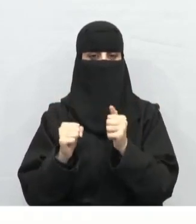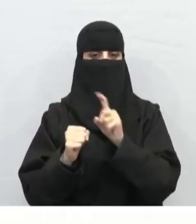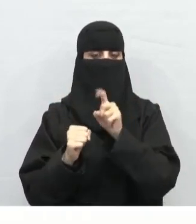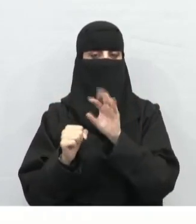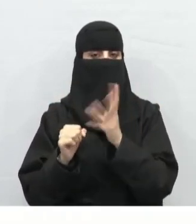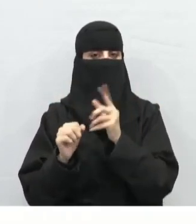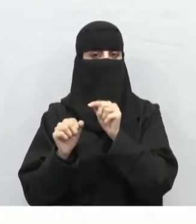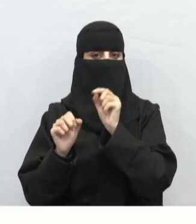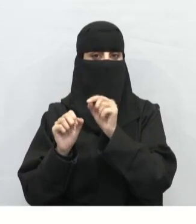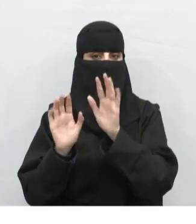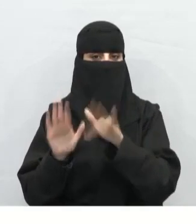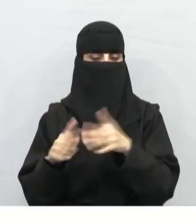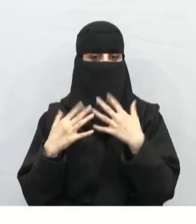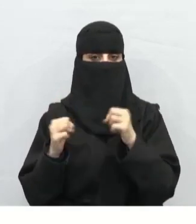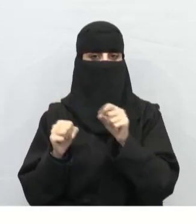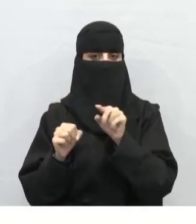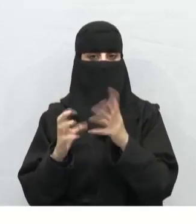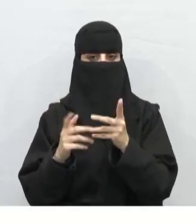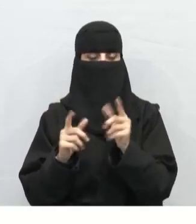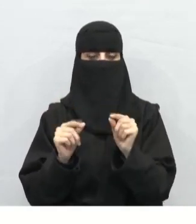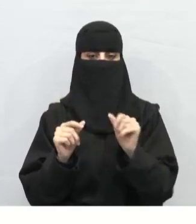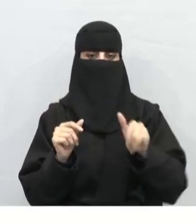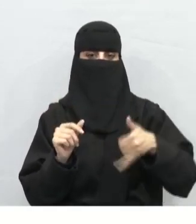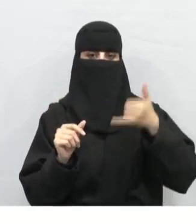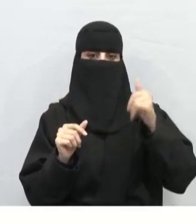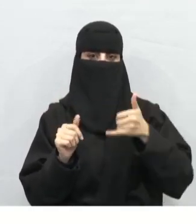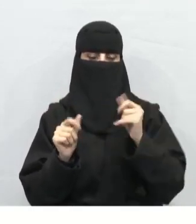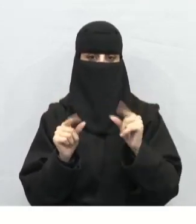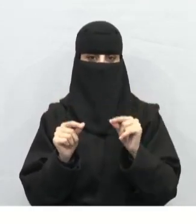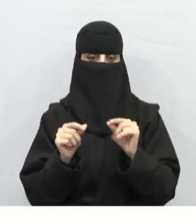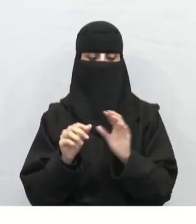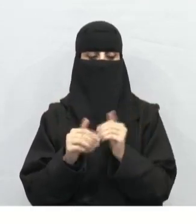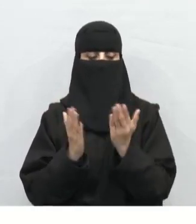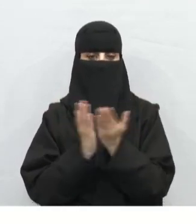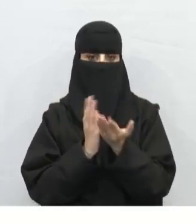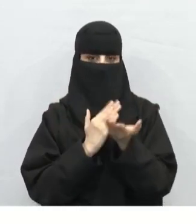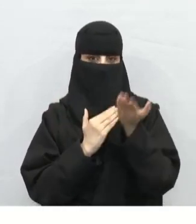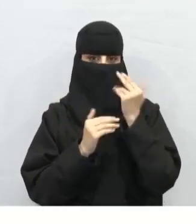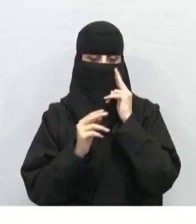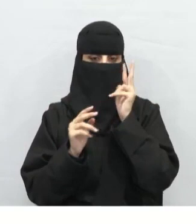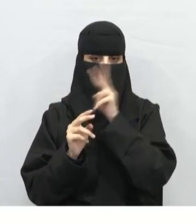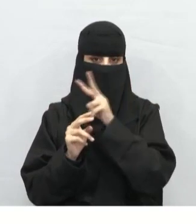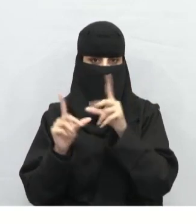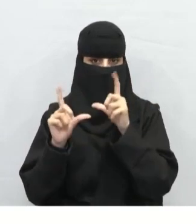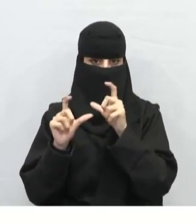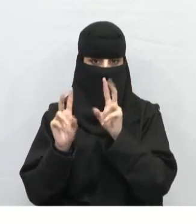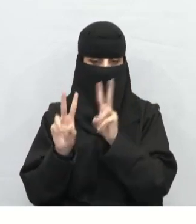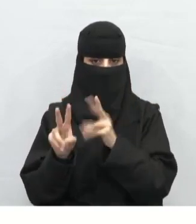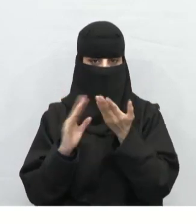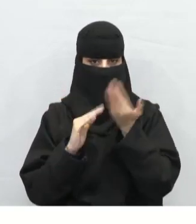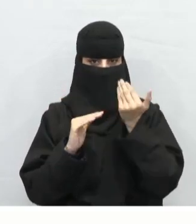الان كما شاهدنا واياكم في الدروس السابقه هذه الصوره